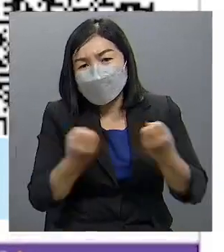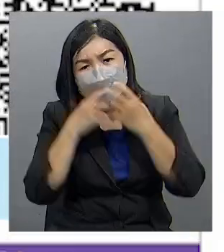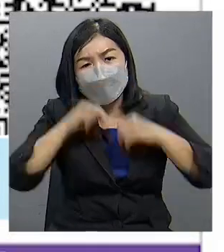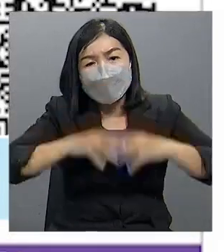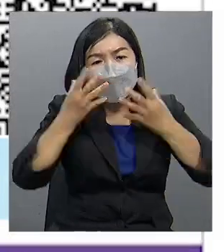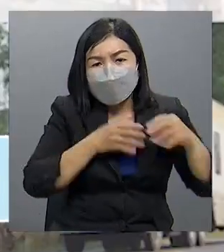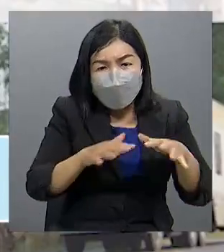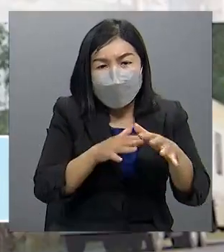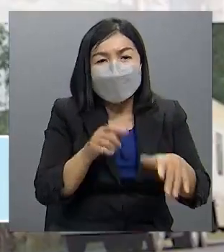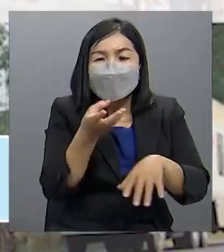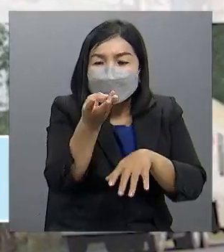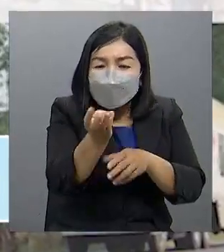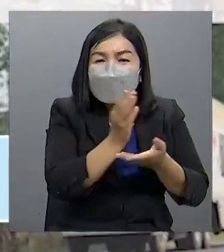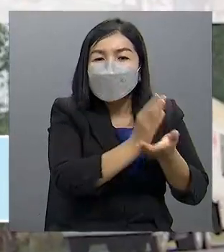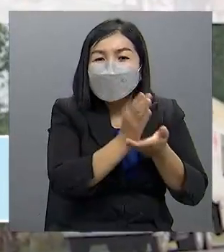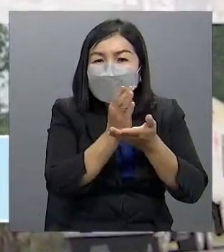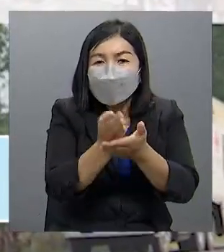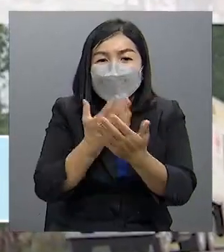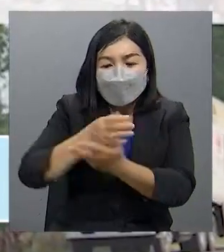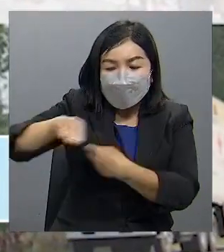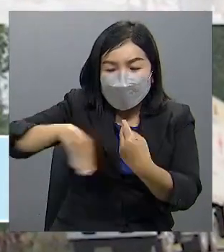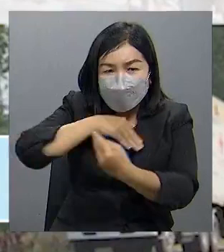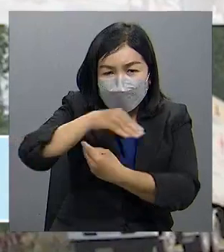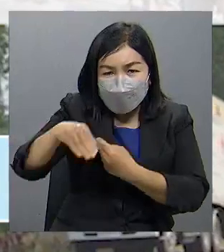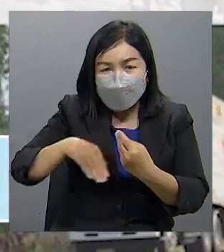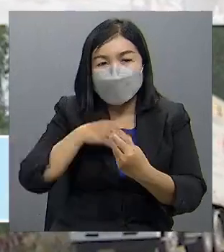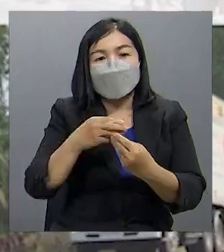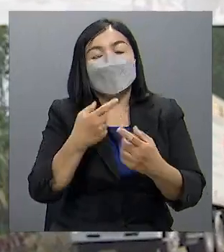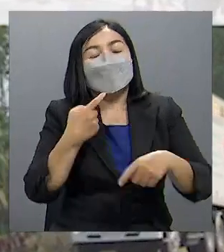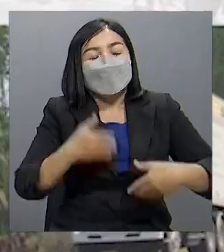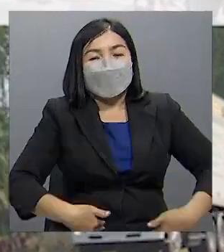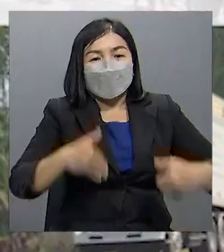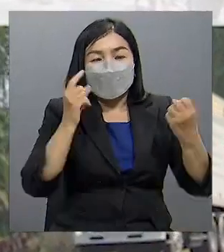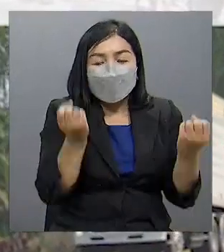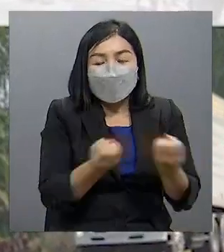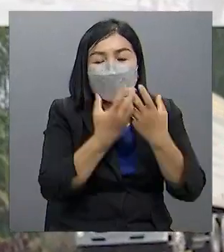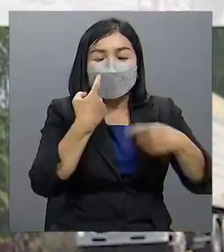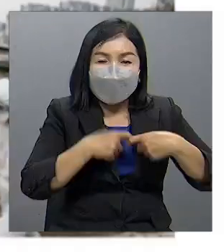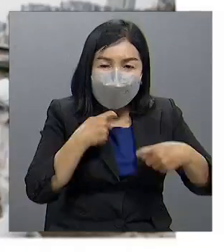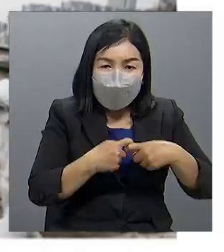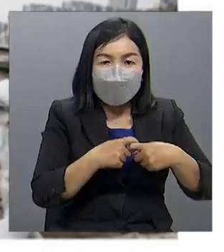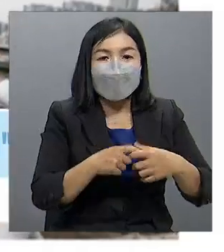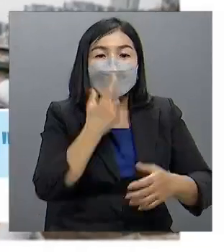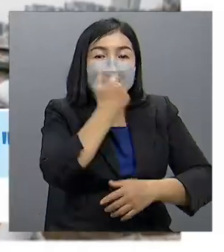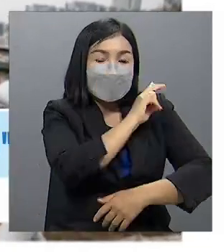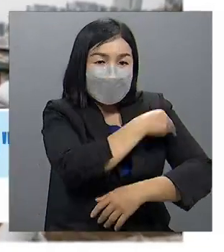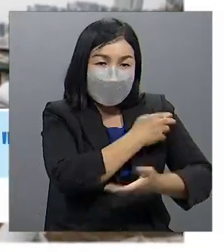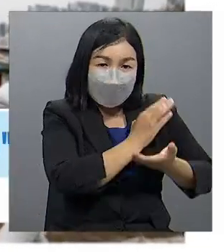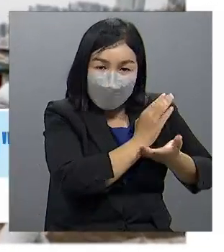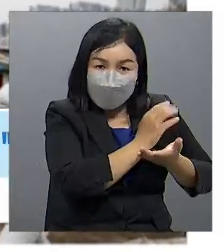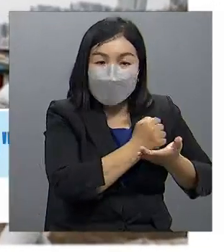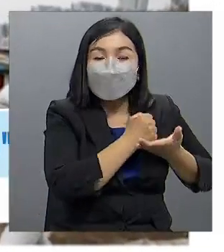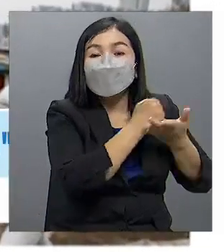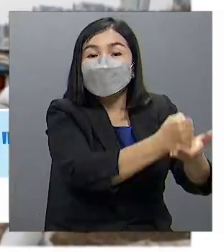ยเหลือในยามยากลำบากมีคุณค่าเสมอค ่ ะ สนใจอยากร่วมบุญอยากบริจาคนะครับคุณผู้ชมบริจาคได้ทางบัญชีธนาคารไทยพาณิชย์ชื่อบัญ